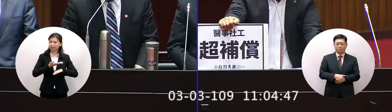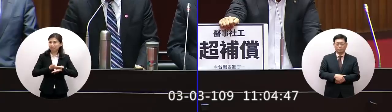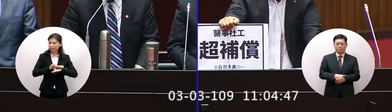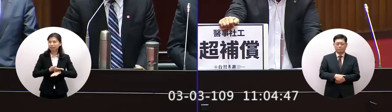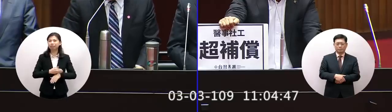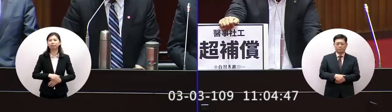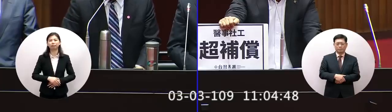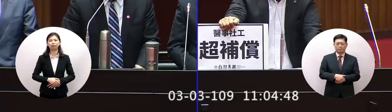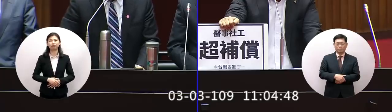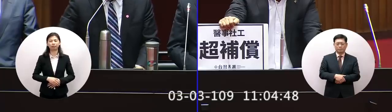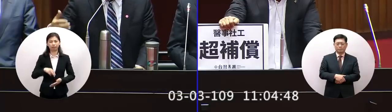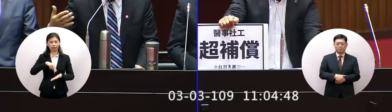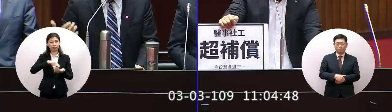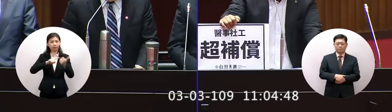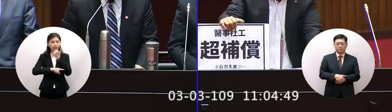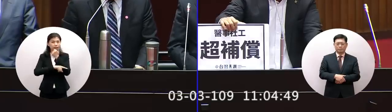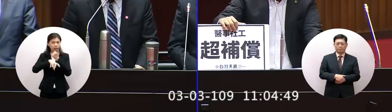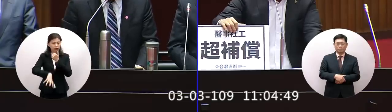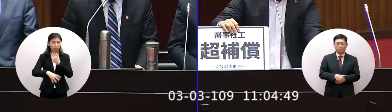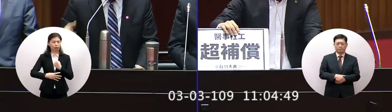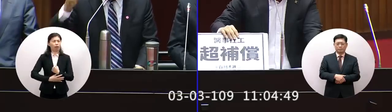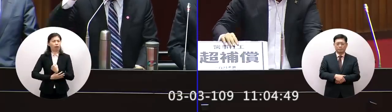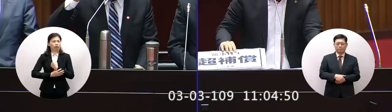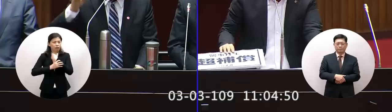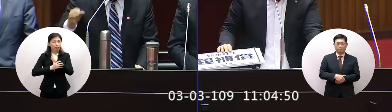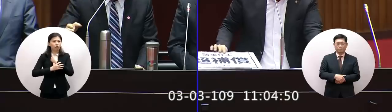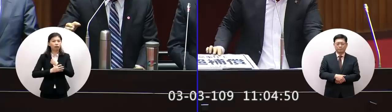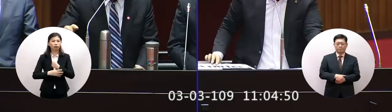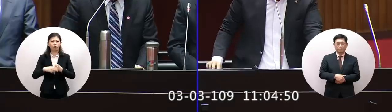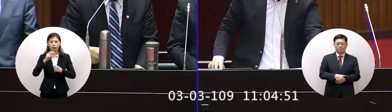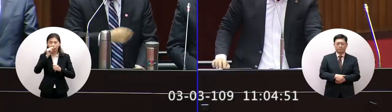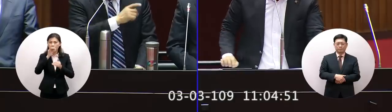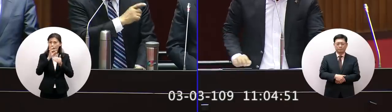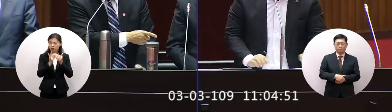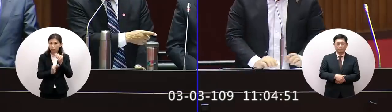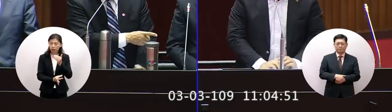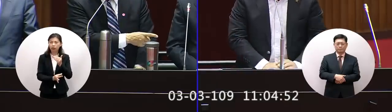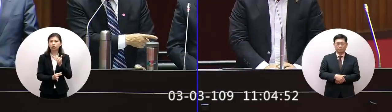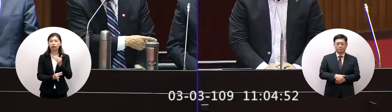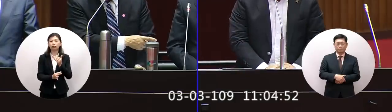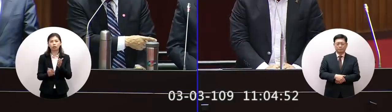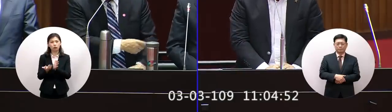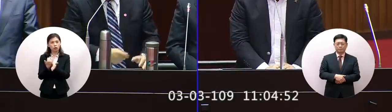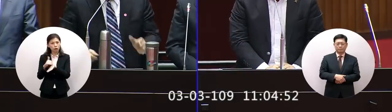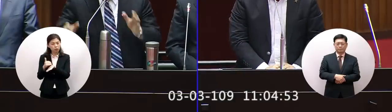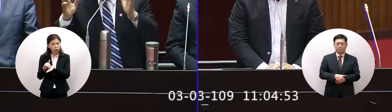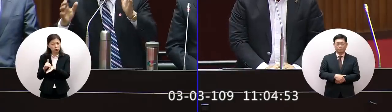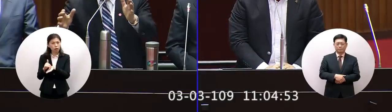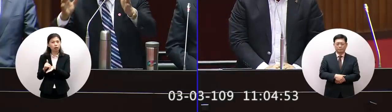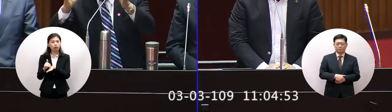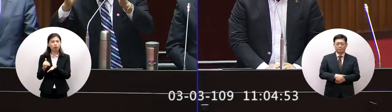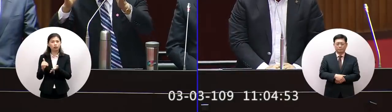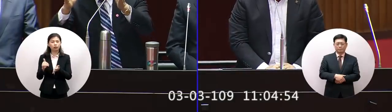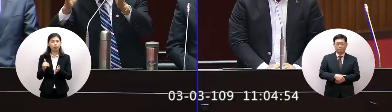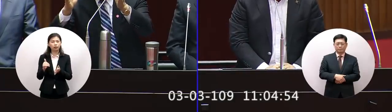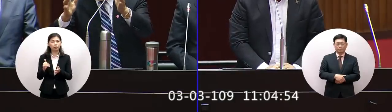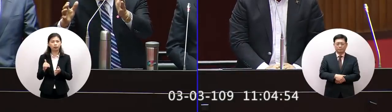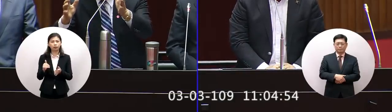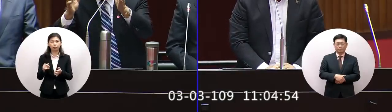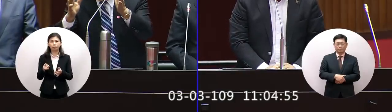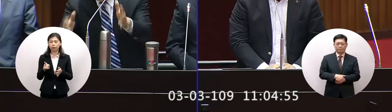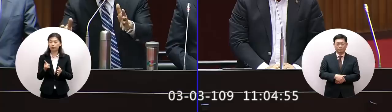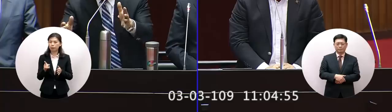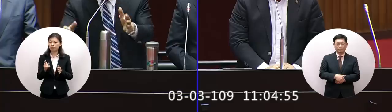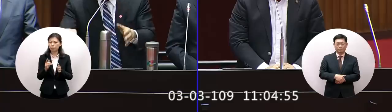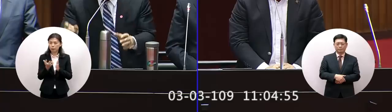咱立法院全力的支持，所以特别的条例、甲特别的预算中，阮唔那是有